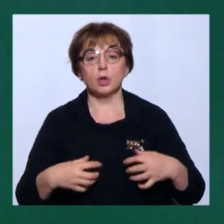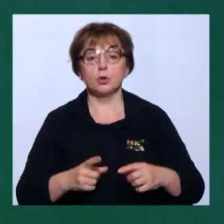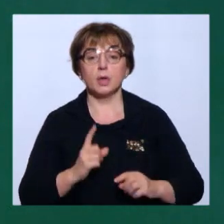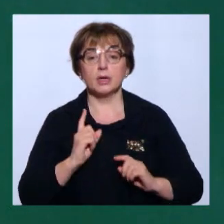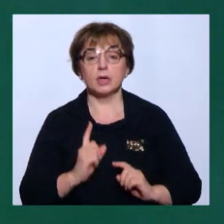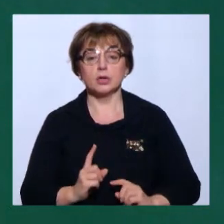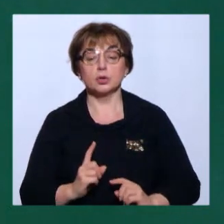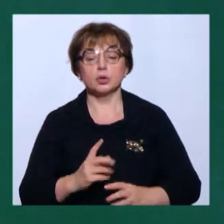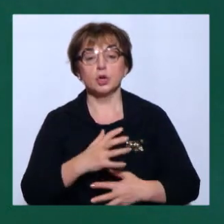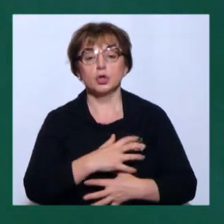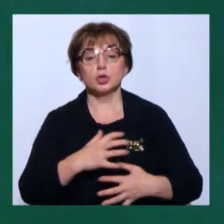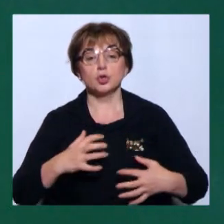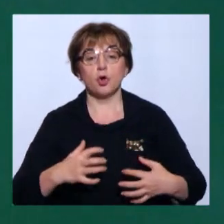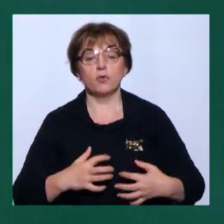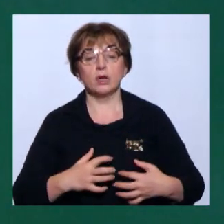კერძოდ, ცხოველები